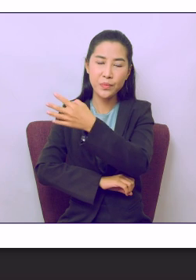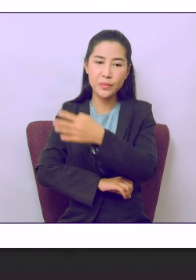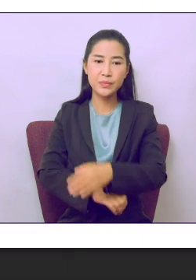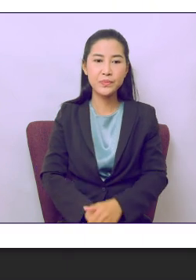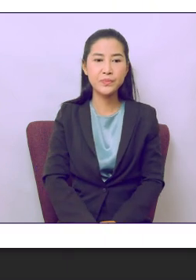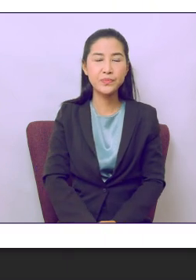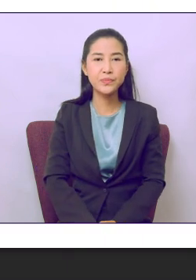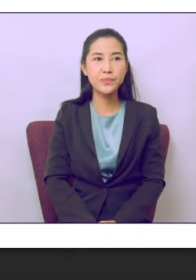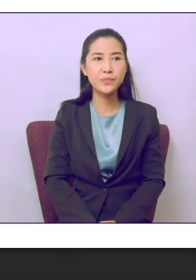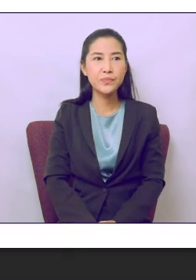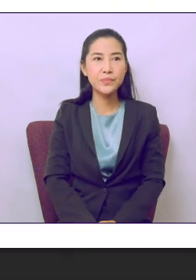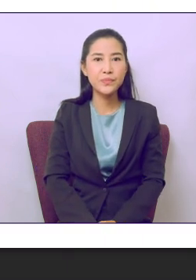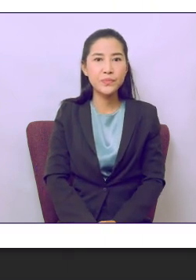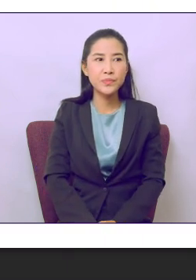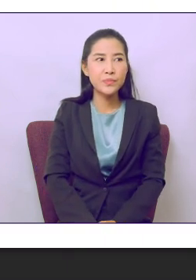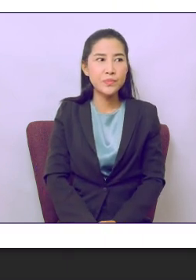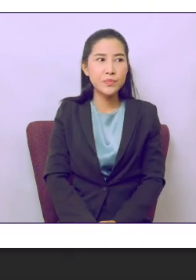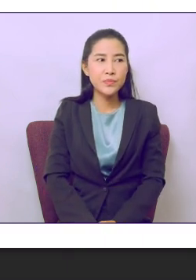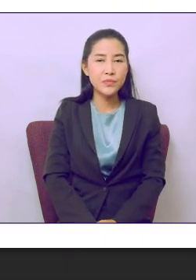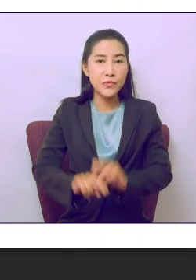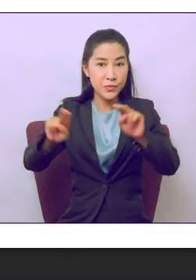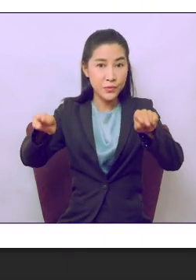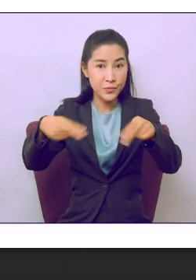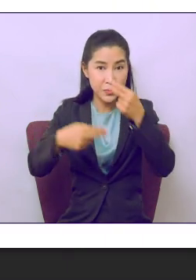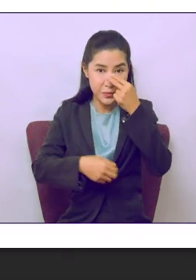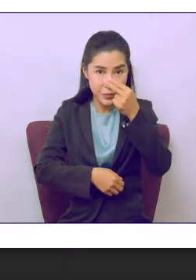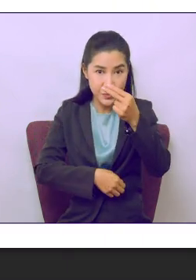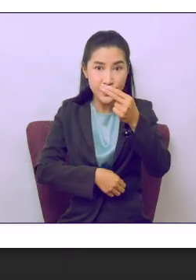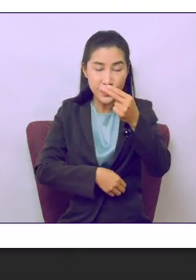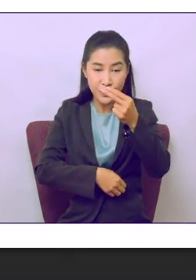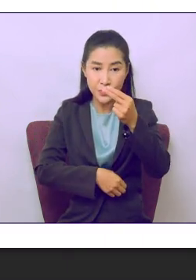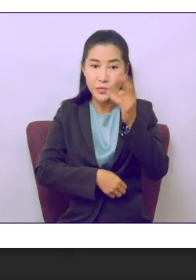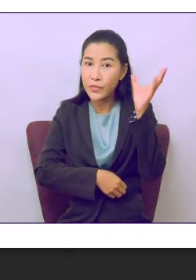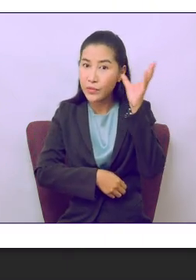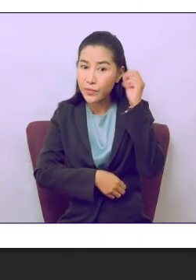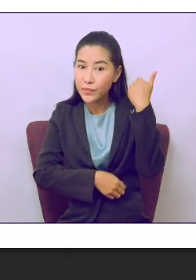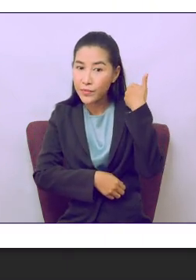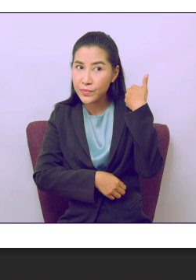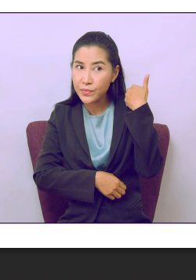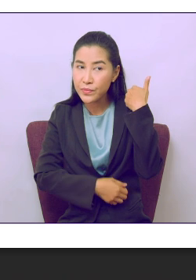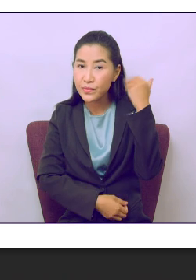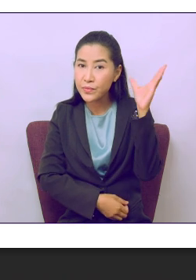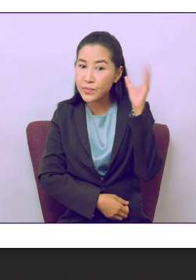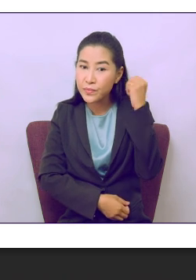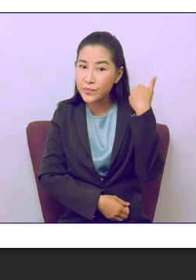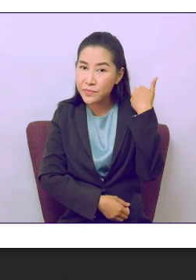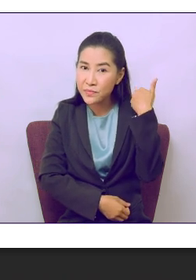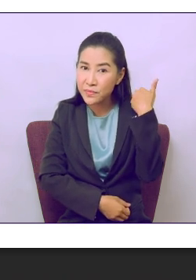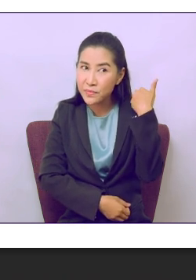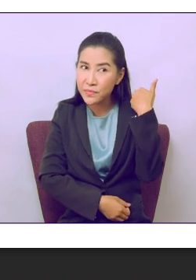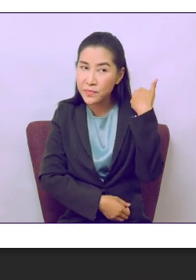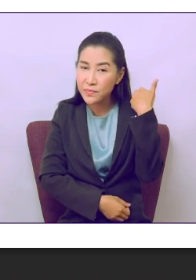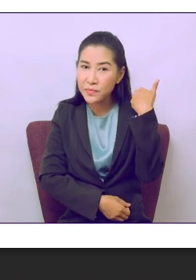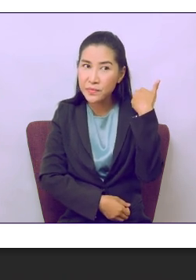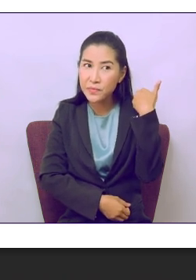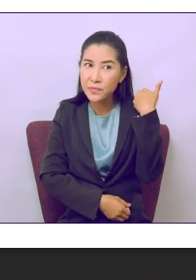ครับใน Zoomได้ยินมั้ยครับใน Zoomได้ยินมั้ยครับได้ยินเสียงผมมั้ย